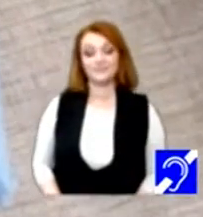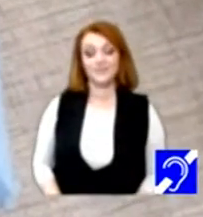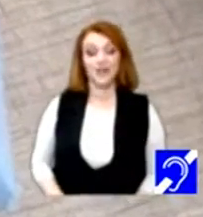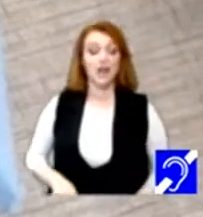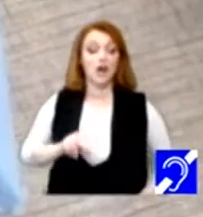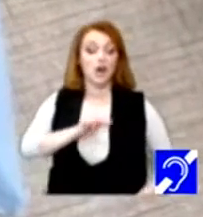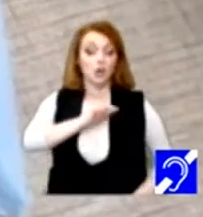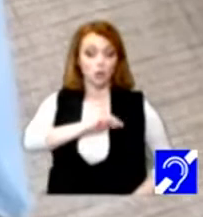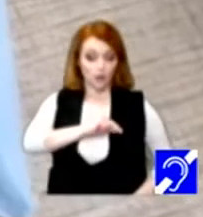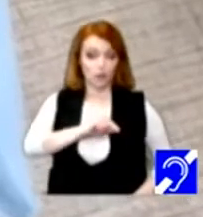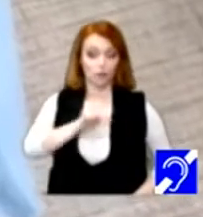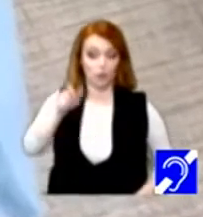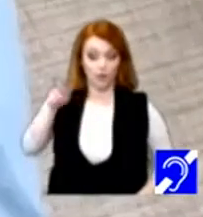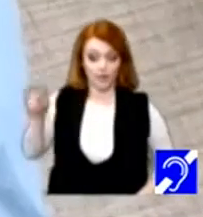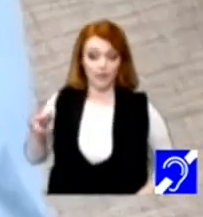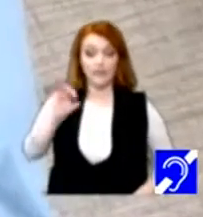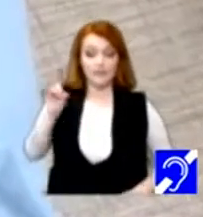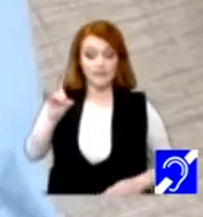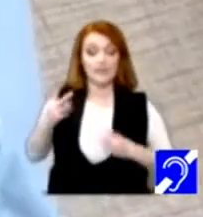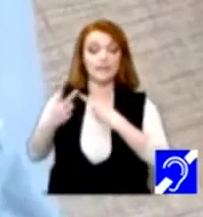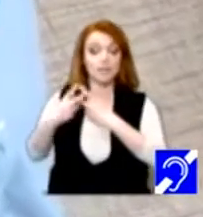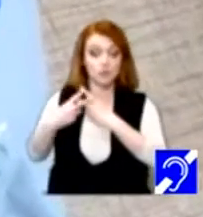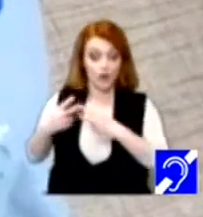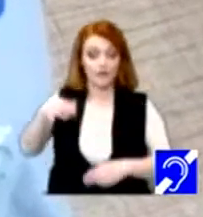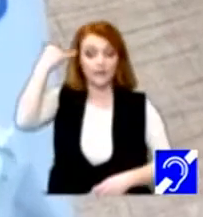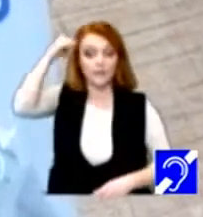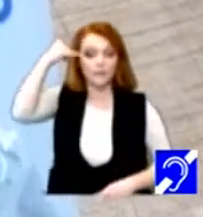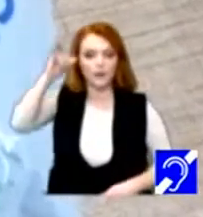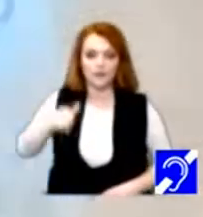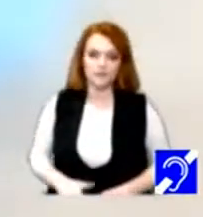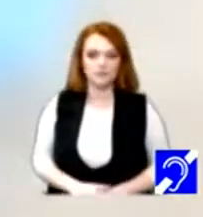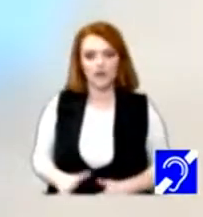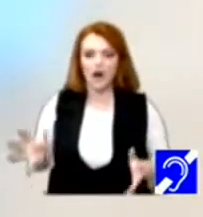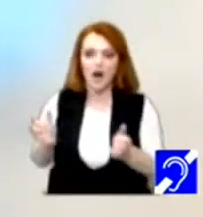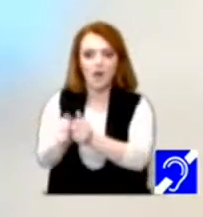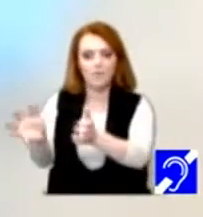Angajații penitenciarului din Bălți le-au dat peste cap sărbătoarea de Revelion mai multor deținuți care